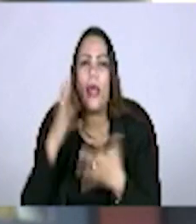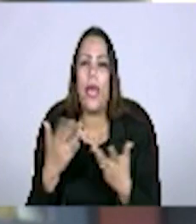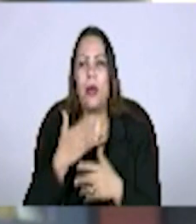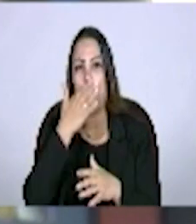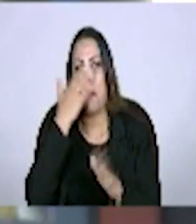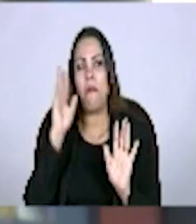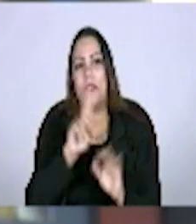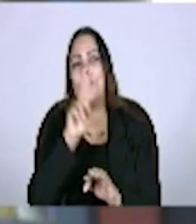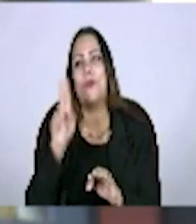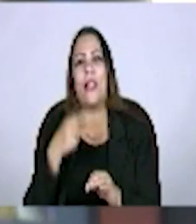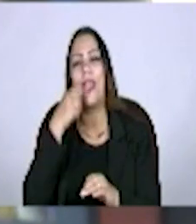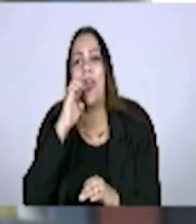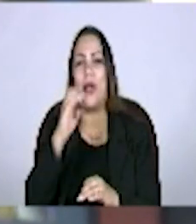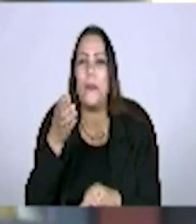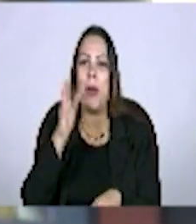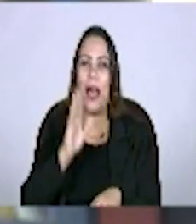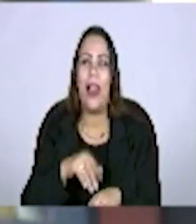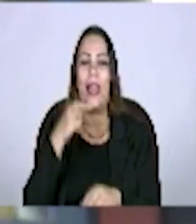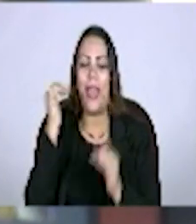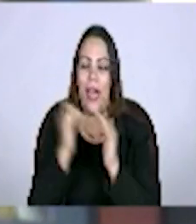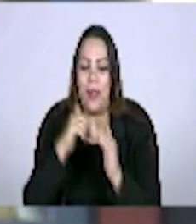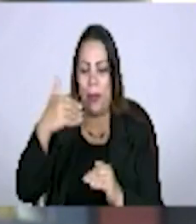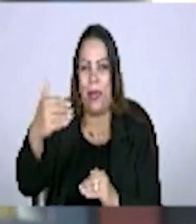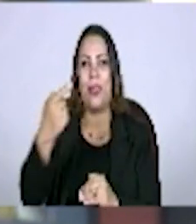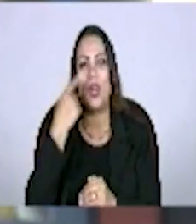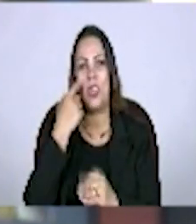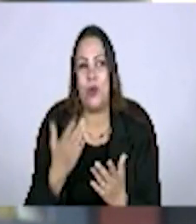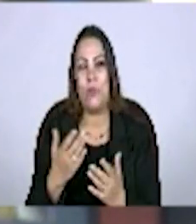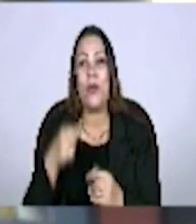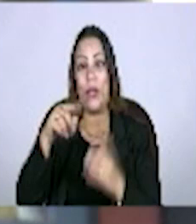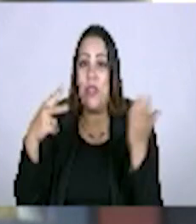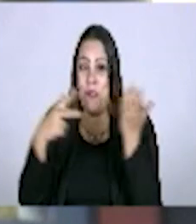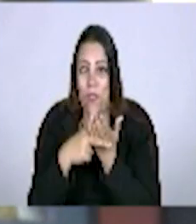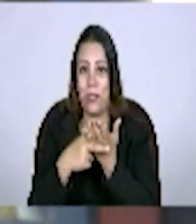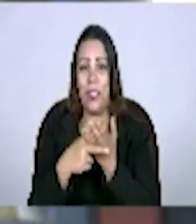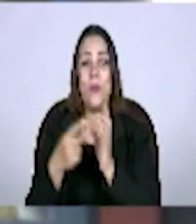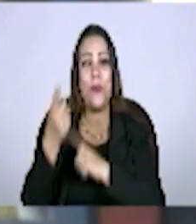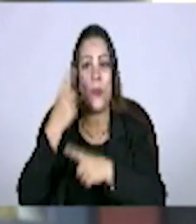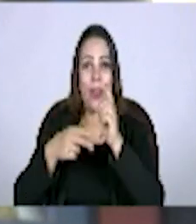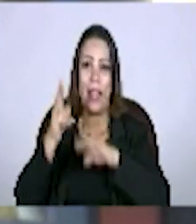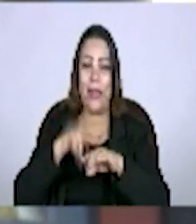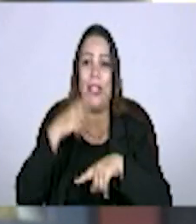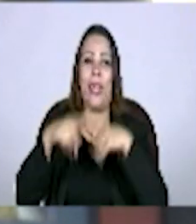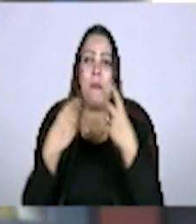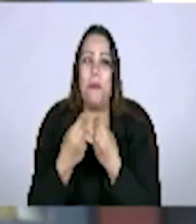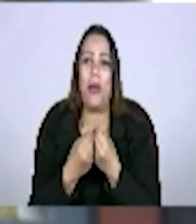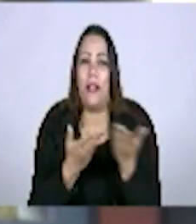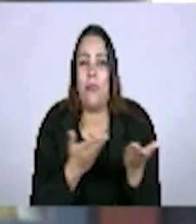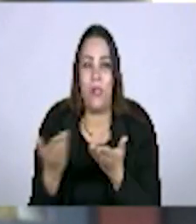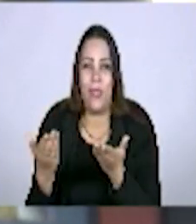بقى السؤال اللي هتجاوب عنه الايام المقبله نخرج لفاصل ونعود لاستكمال فقرات